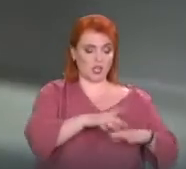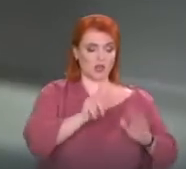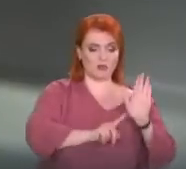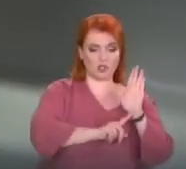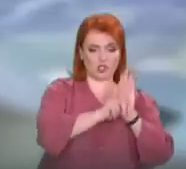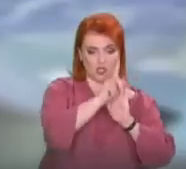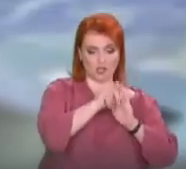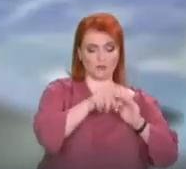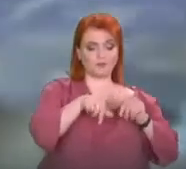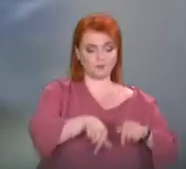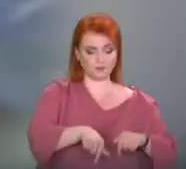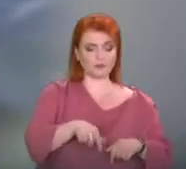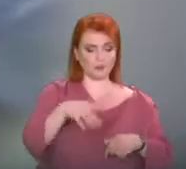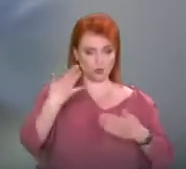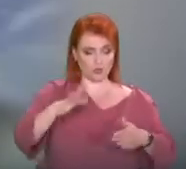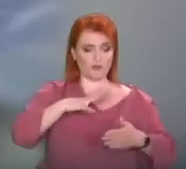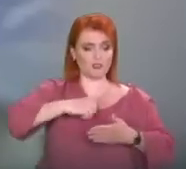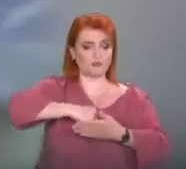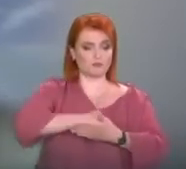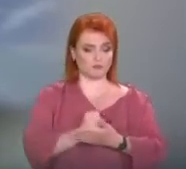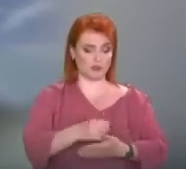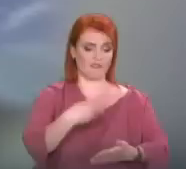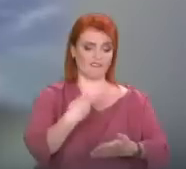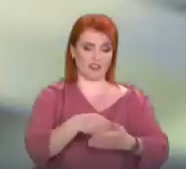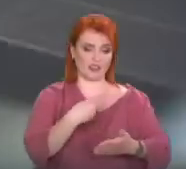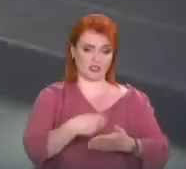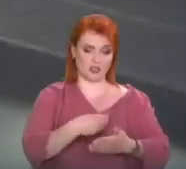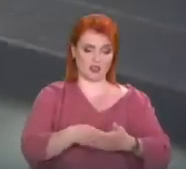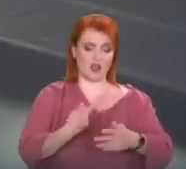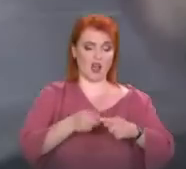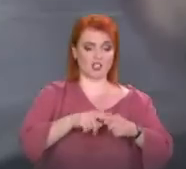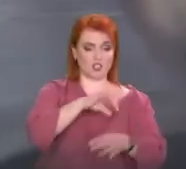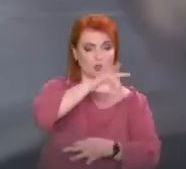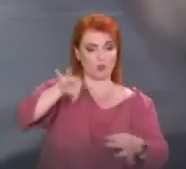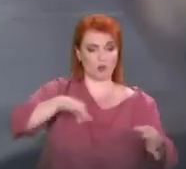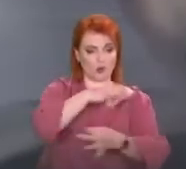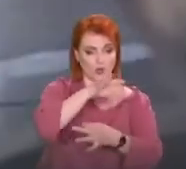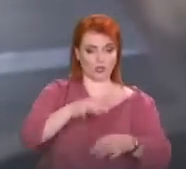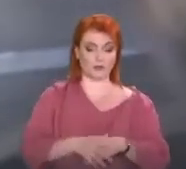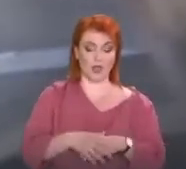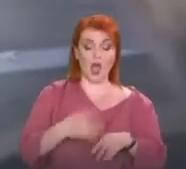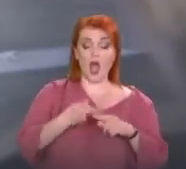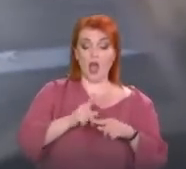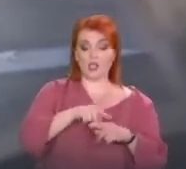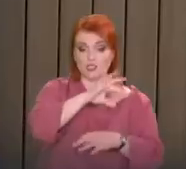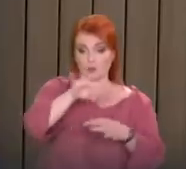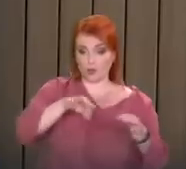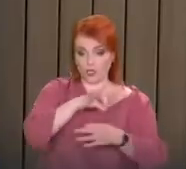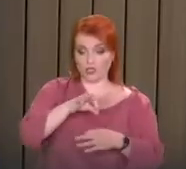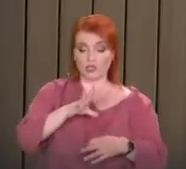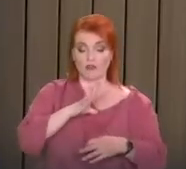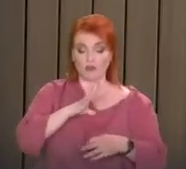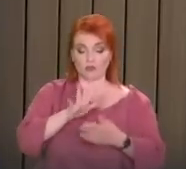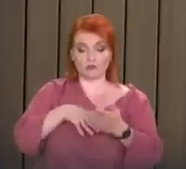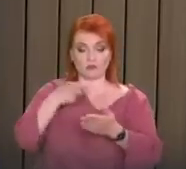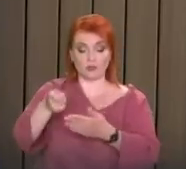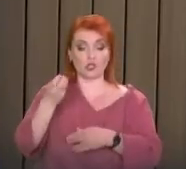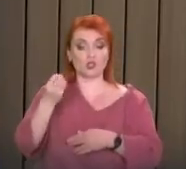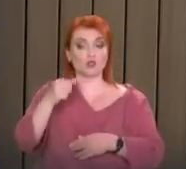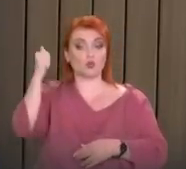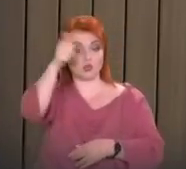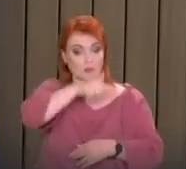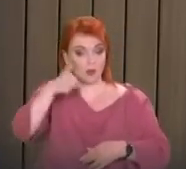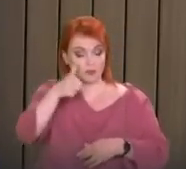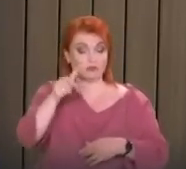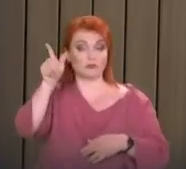a aprobat finanțarea a 3 proiecte transfrontaliere care au fost depuse anul trecut de comun cu România. Vom beneficia împreună